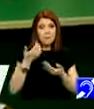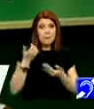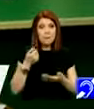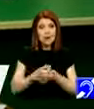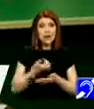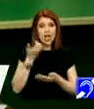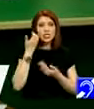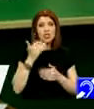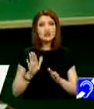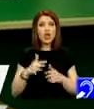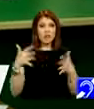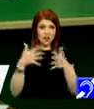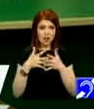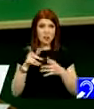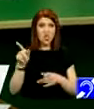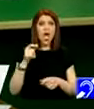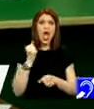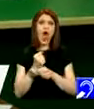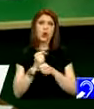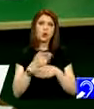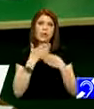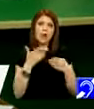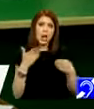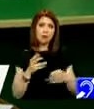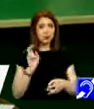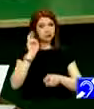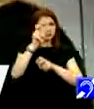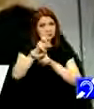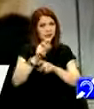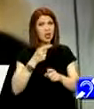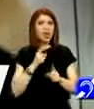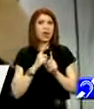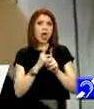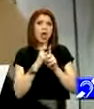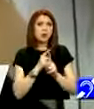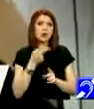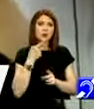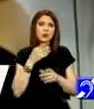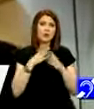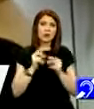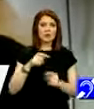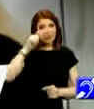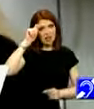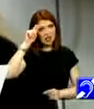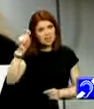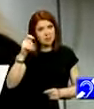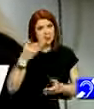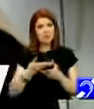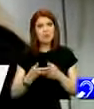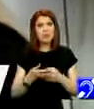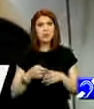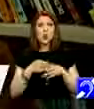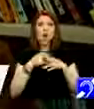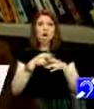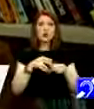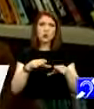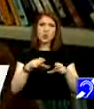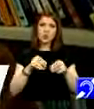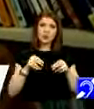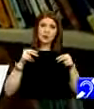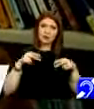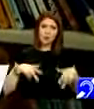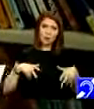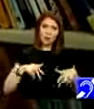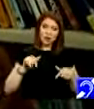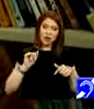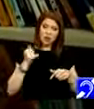fost muzeograf în Odessa. Ea s-a înscris la cursurile de limba română din respect pentru ajutorul pe care îl primesc ucrainenii la noi în țară. I think that